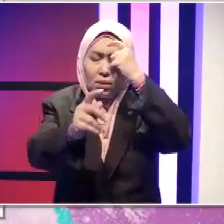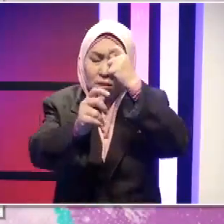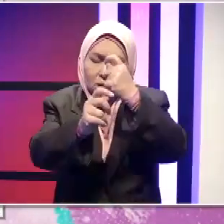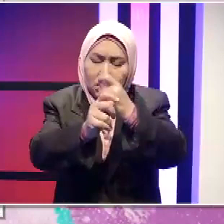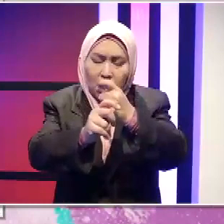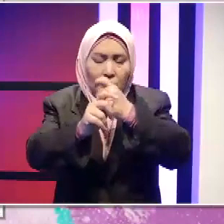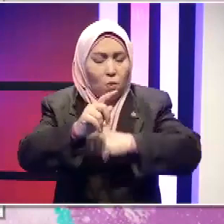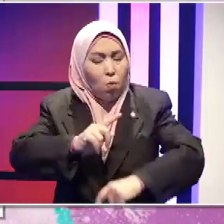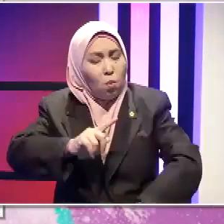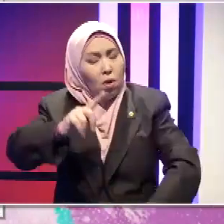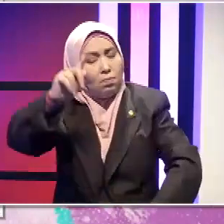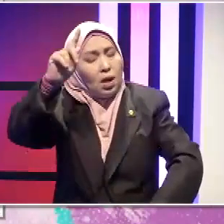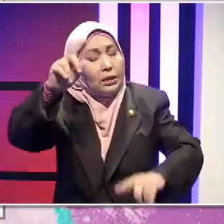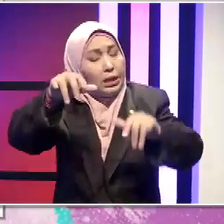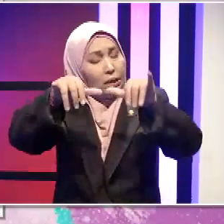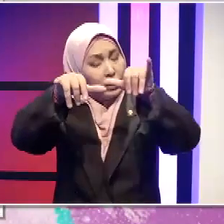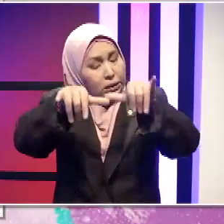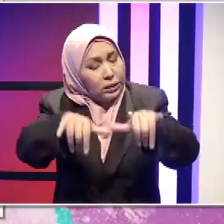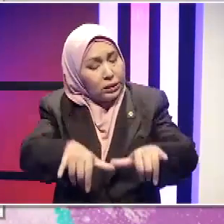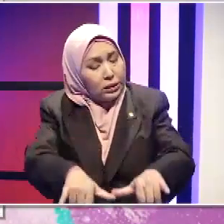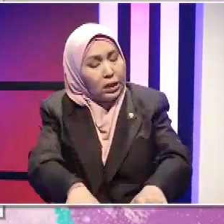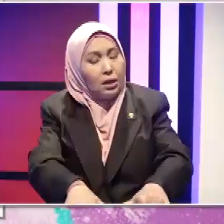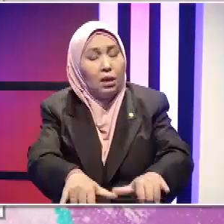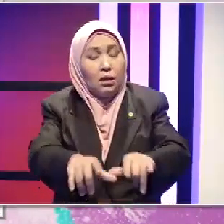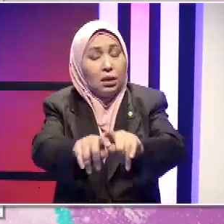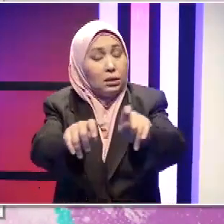much vinavince